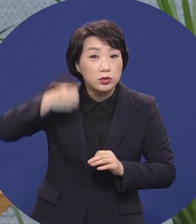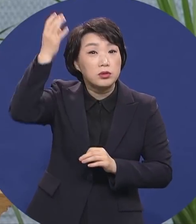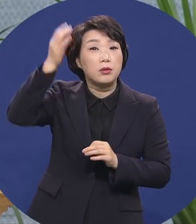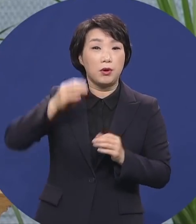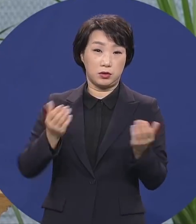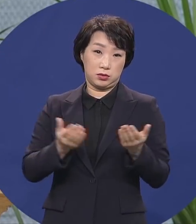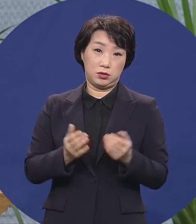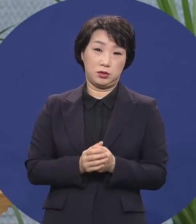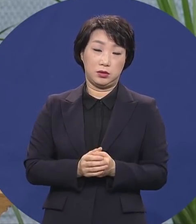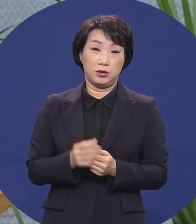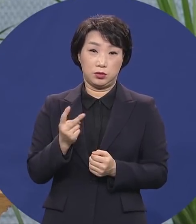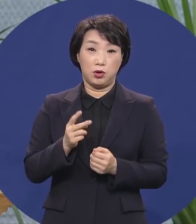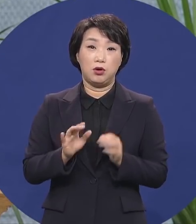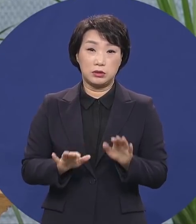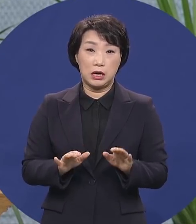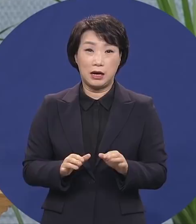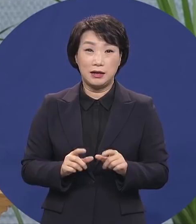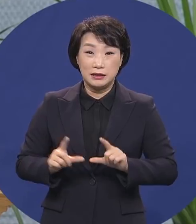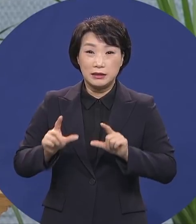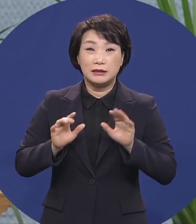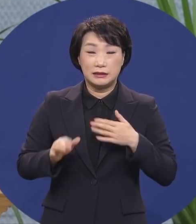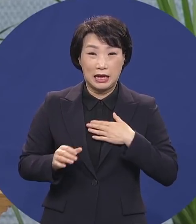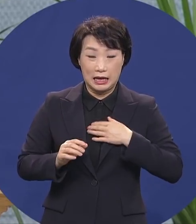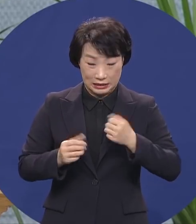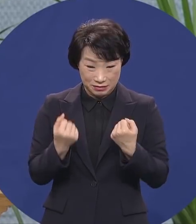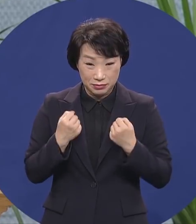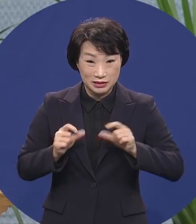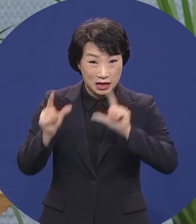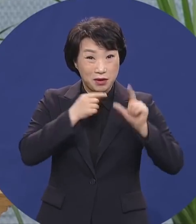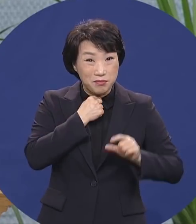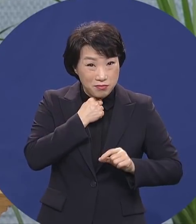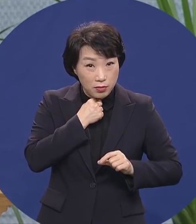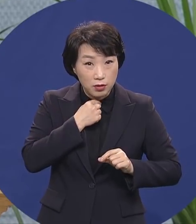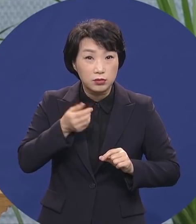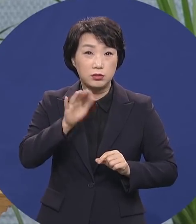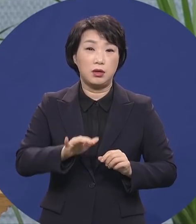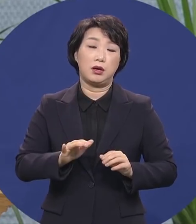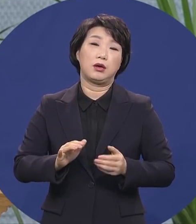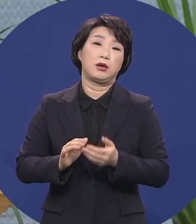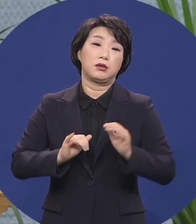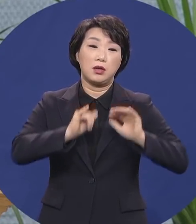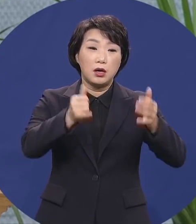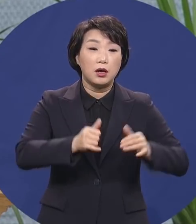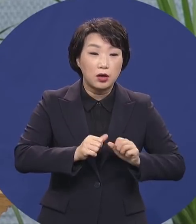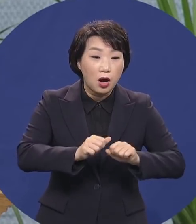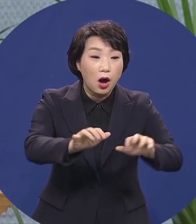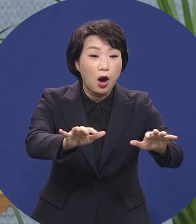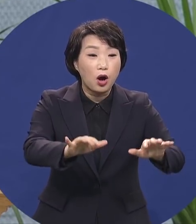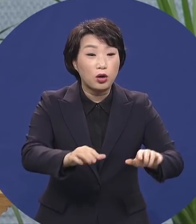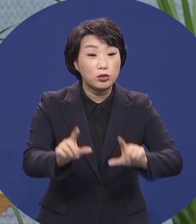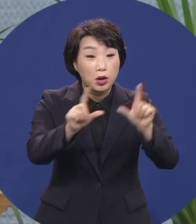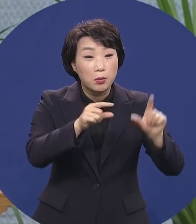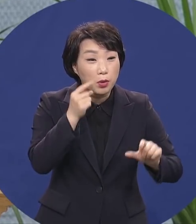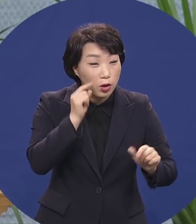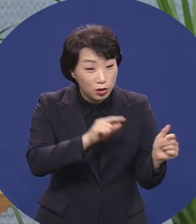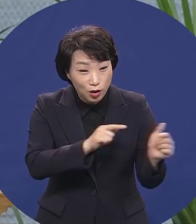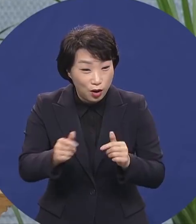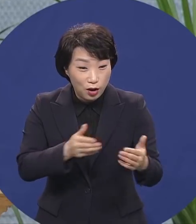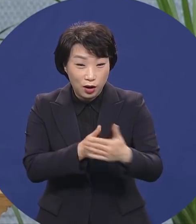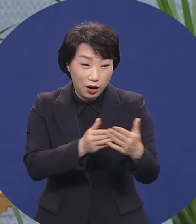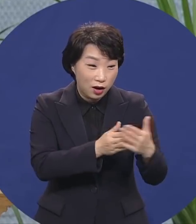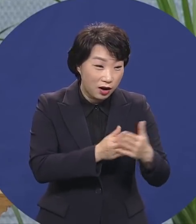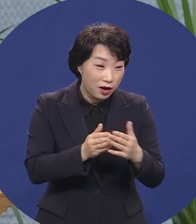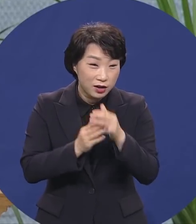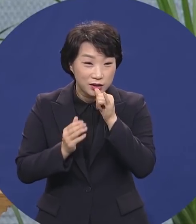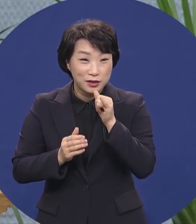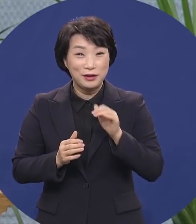망각이요. 그리고 살아보겠다고 했지만 세상에 나가서 살다 보니까 여러 가지